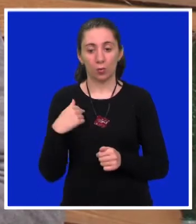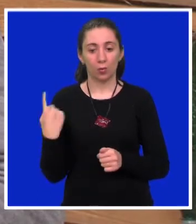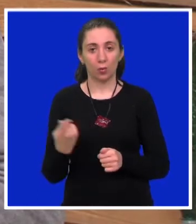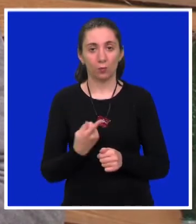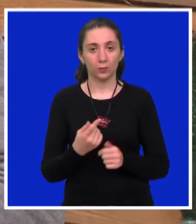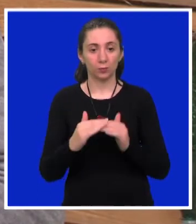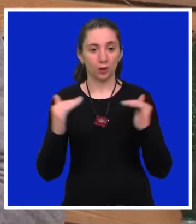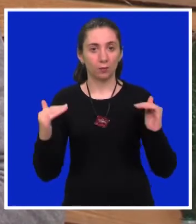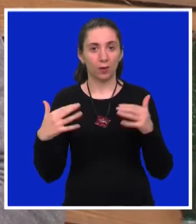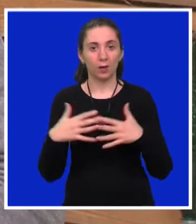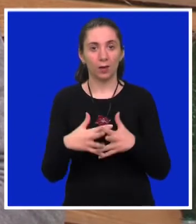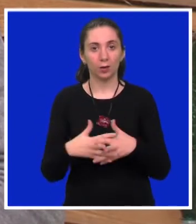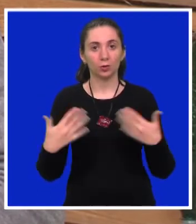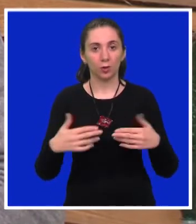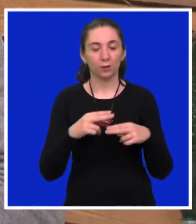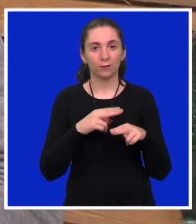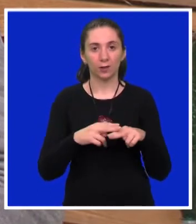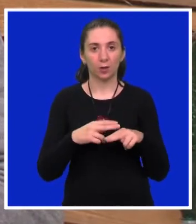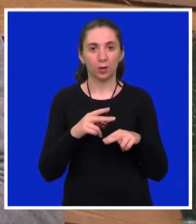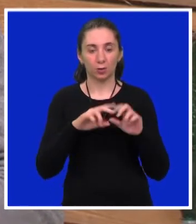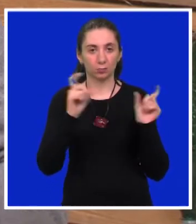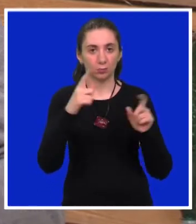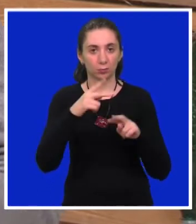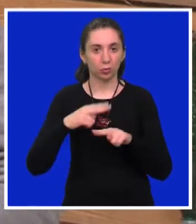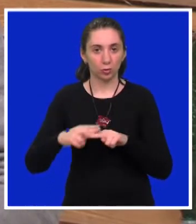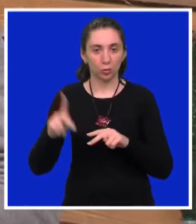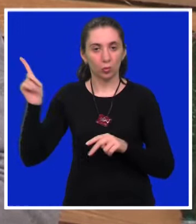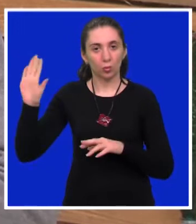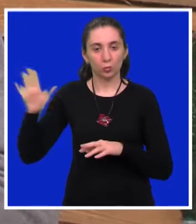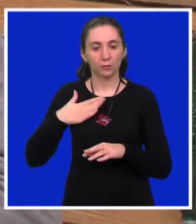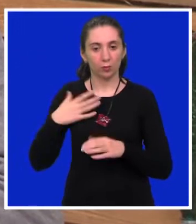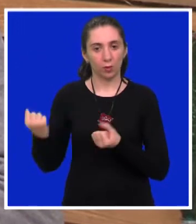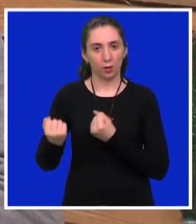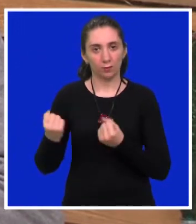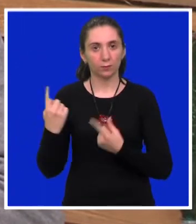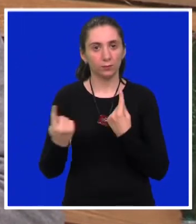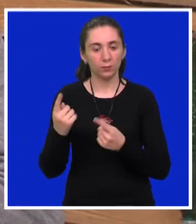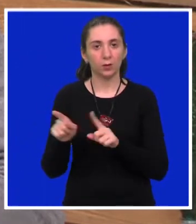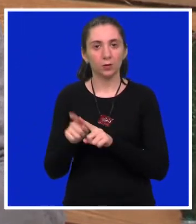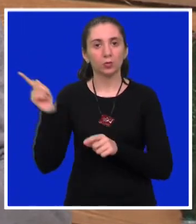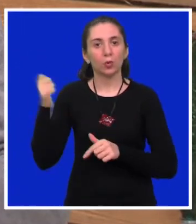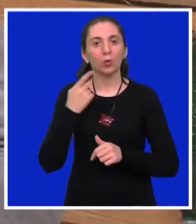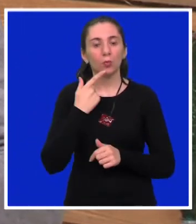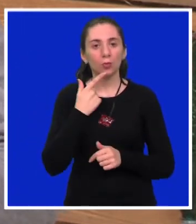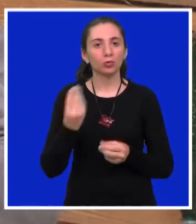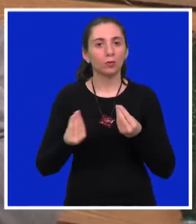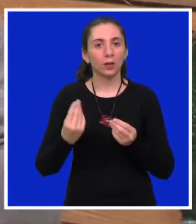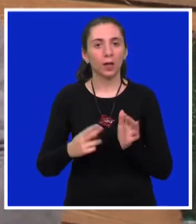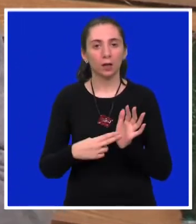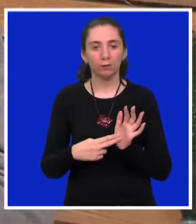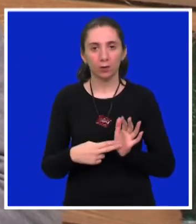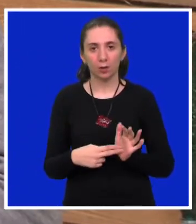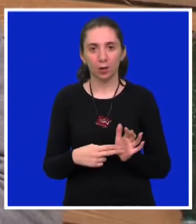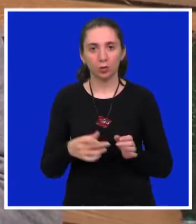smo sa razine gradske tvrtke Čistoća, oni su u svojim aktivnostima promotivnim isto tako pokušavali na neki